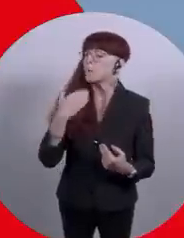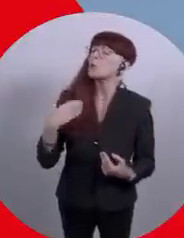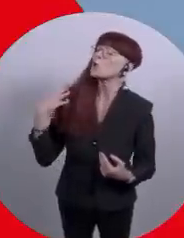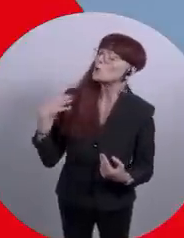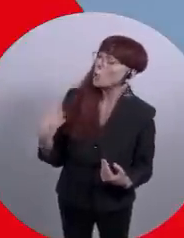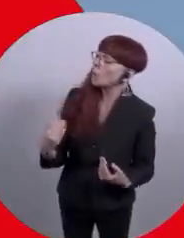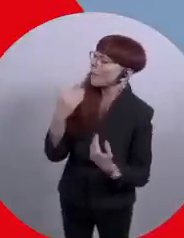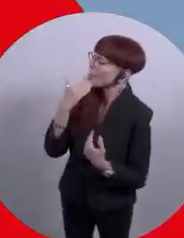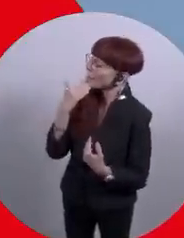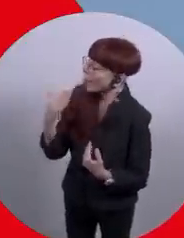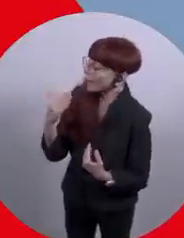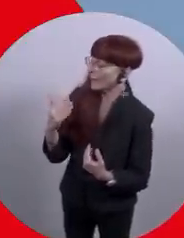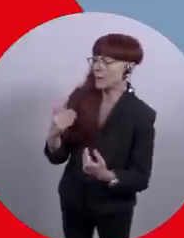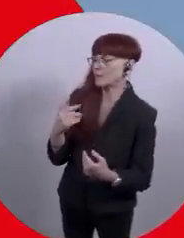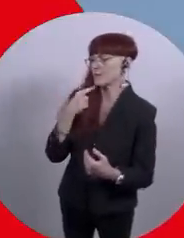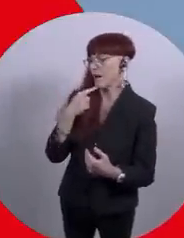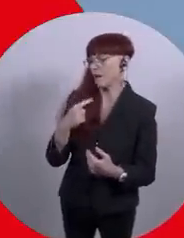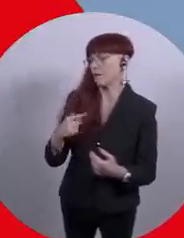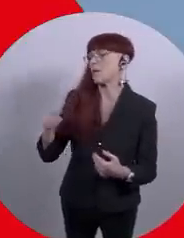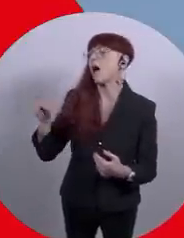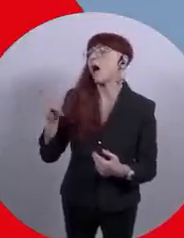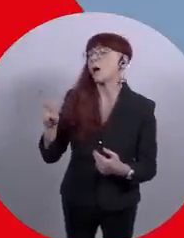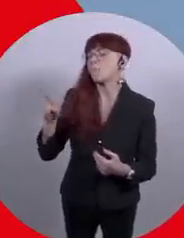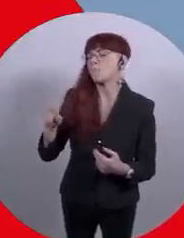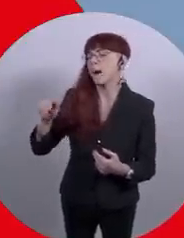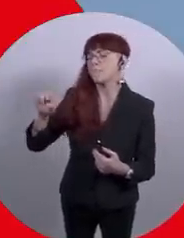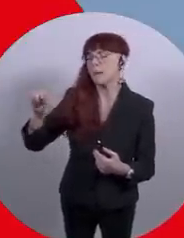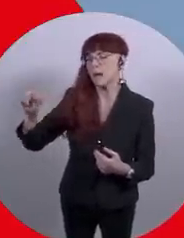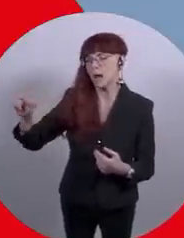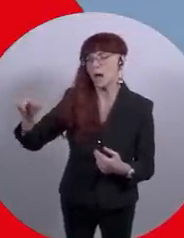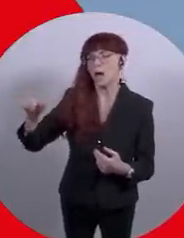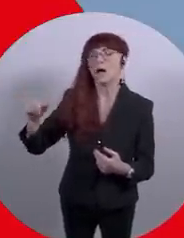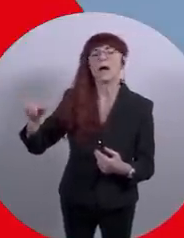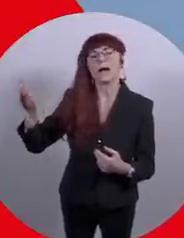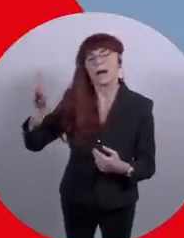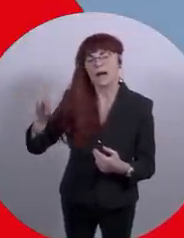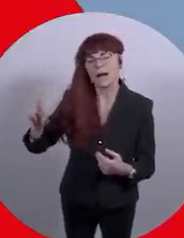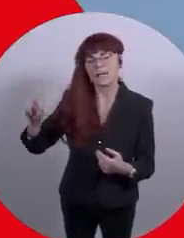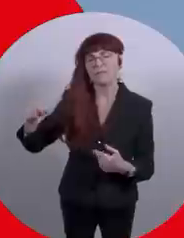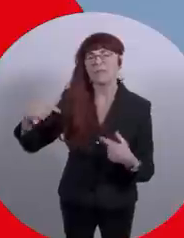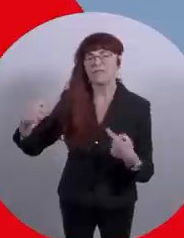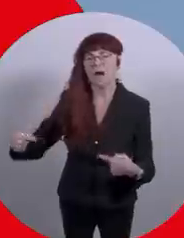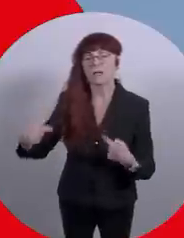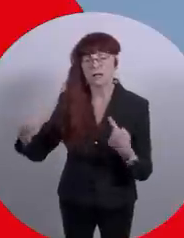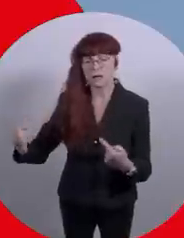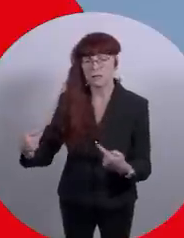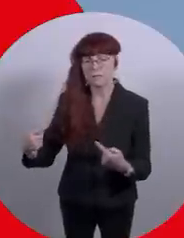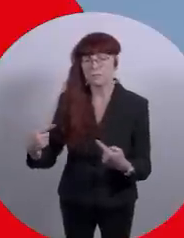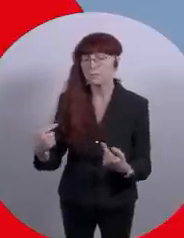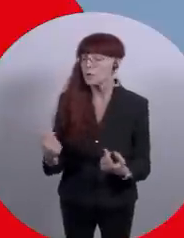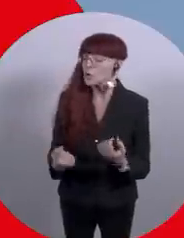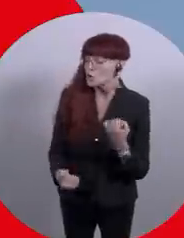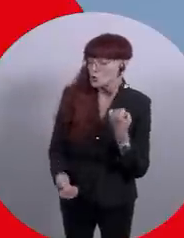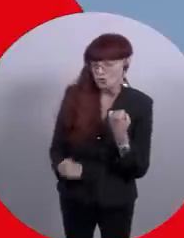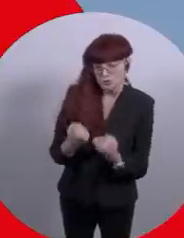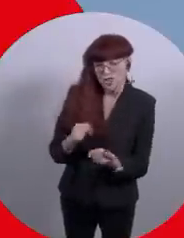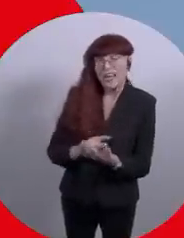zur pamelerin die Wagen ja weil Pamela wenn die Wagner hat uns in einer schwierigen Zeit